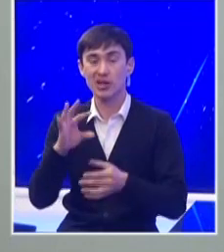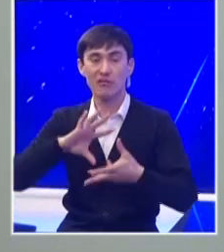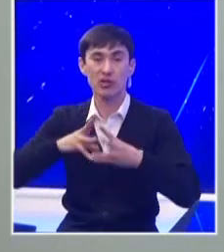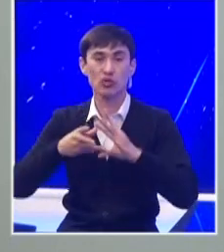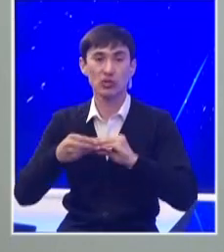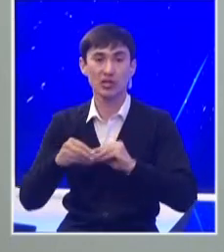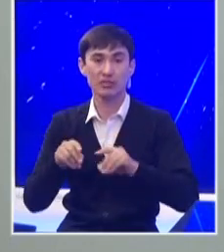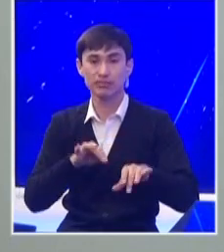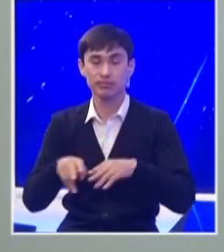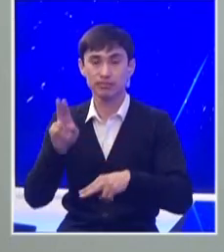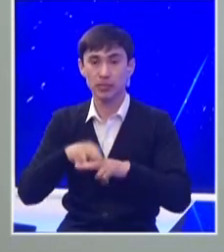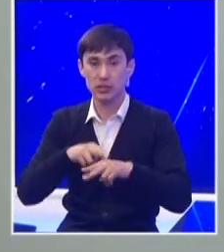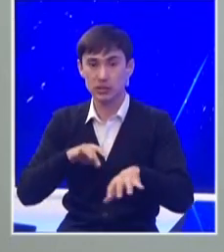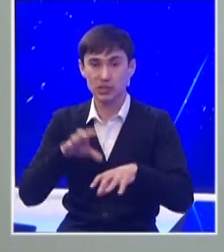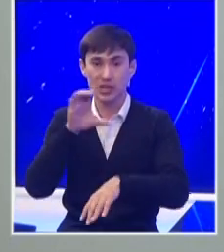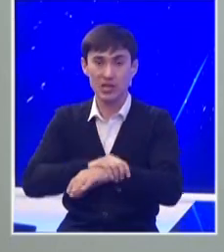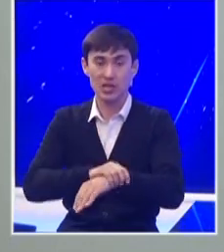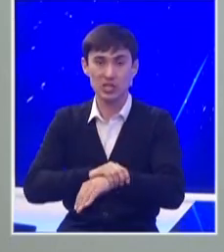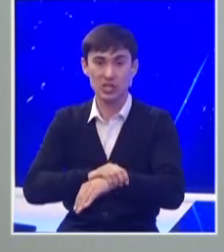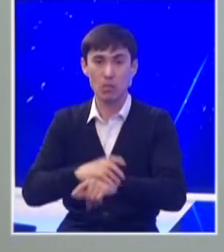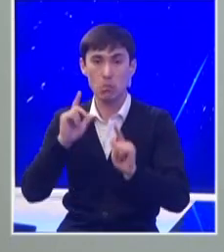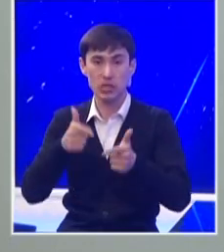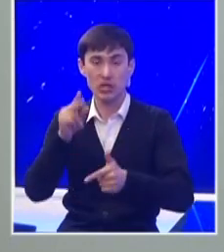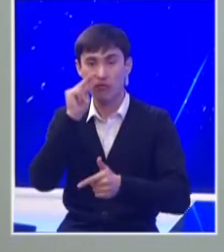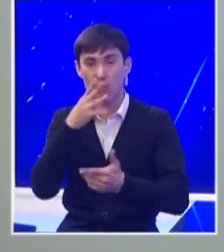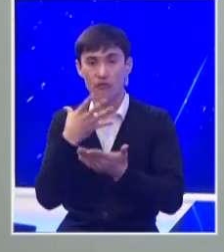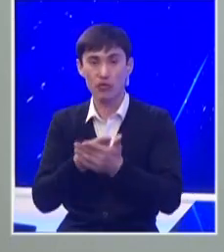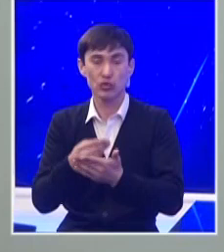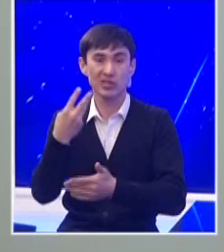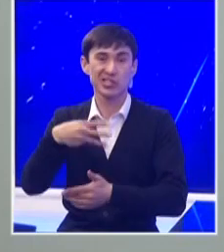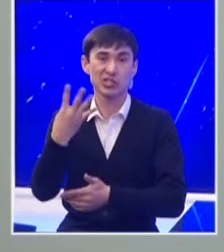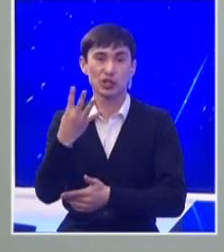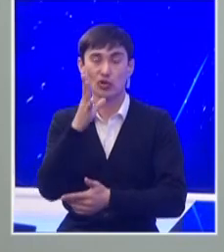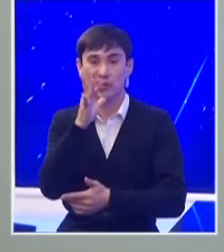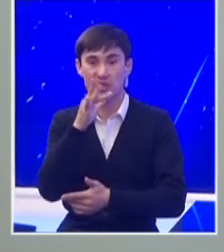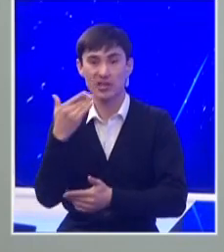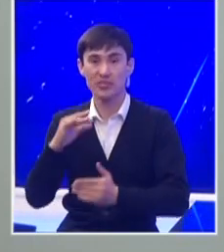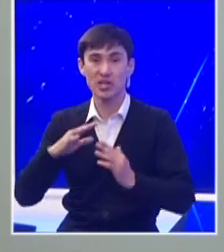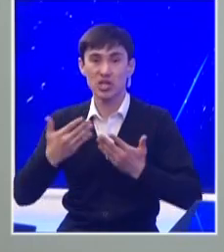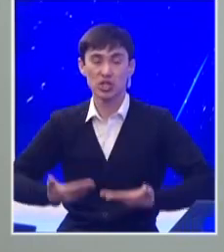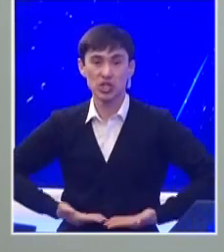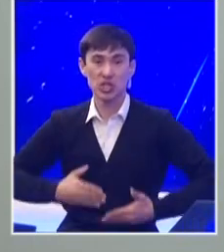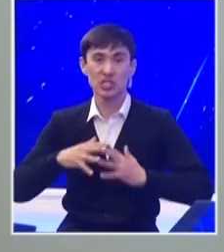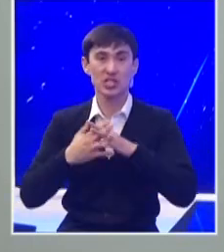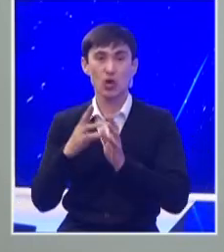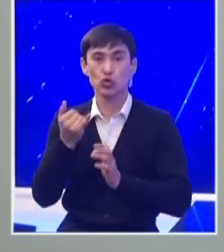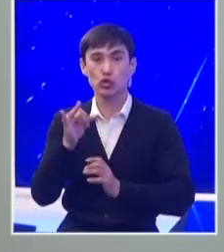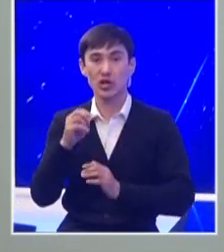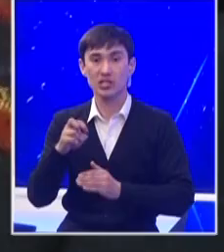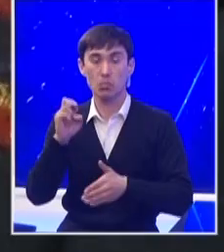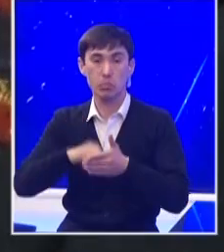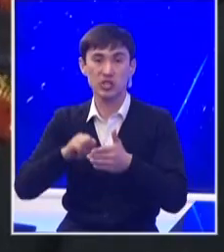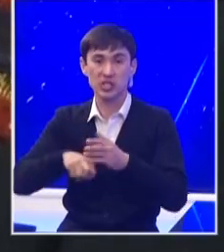результате оперативно-розыскных мероприятий задержан и признал свою вину 34-летний житель села Узынагаш. Проверяется его причастность к